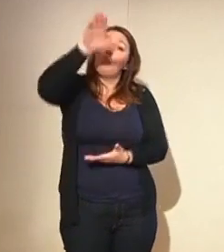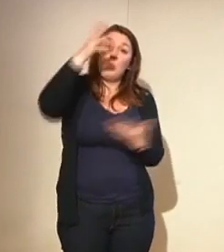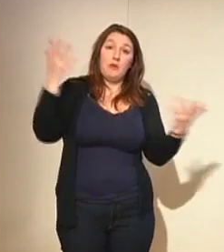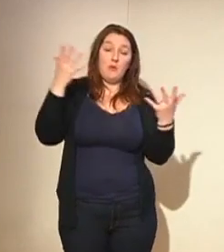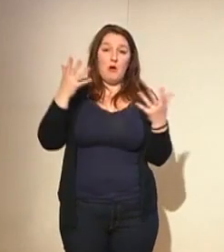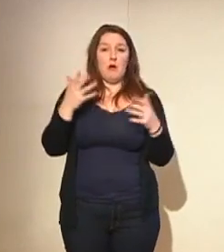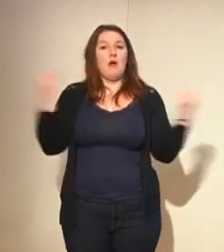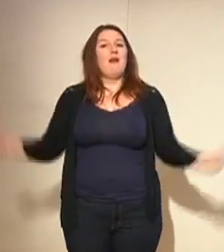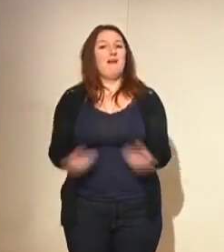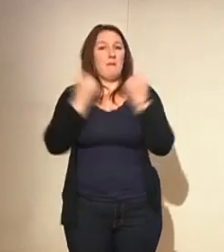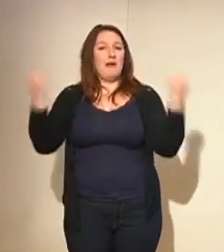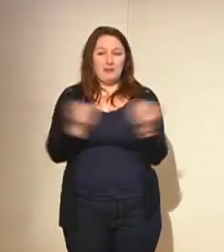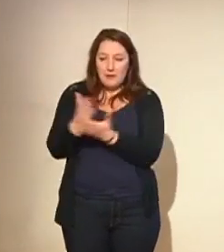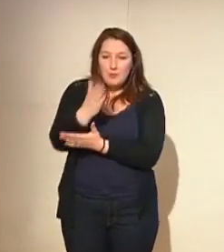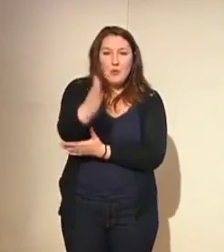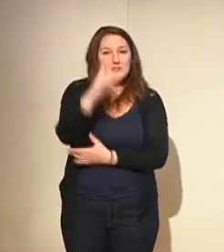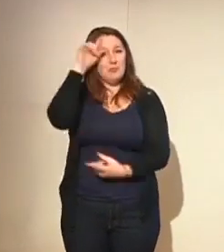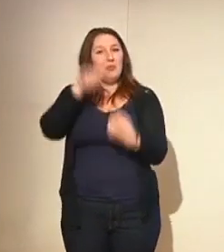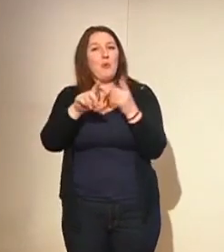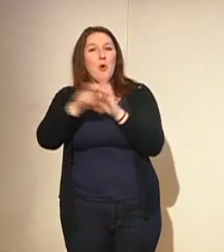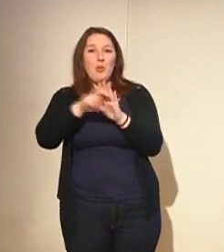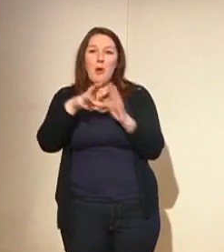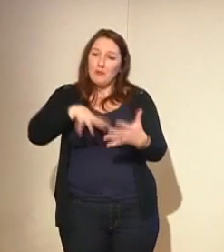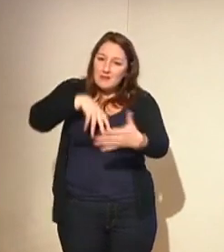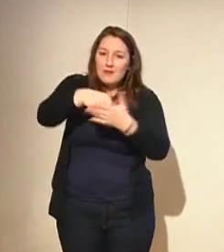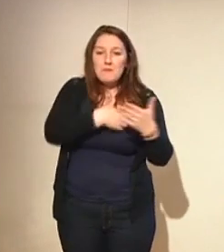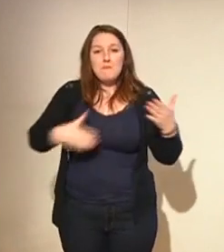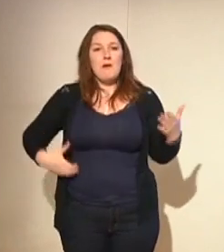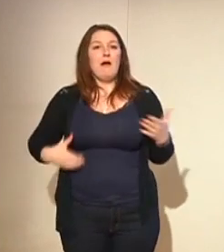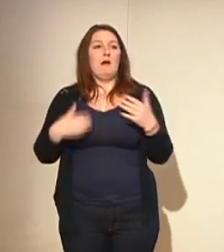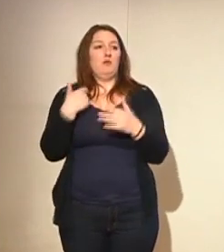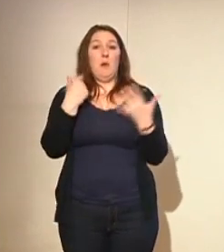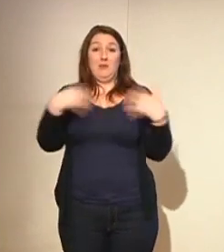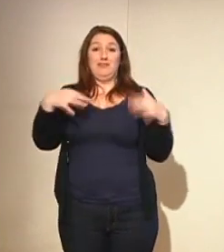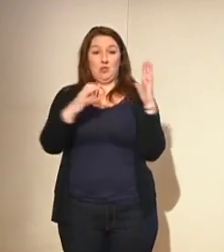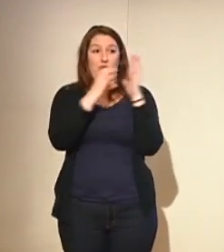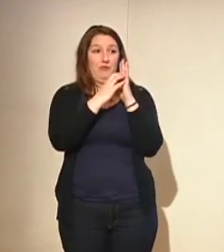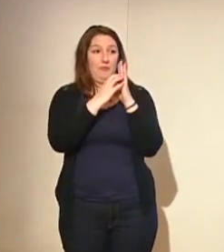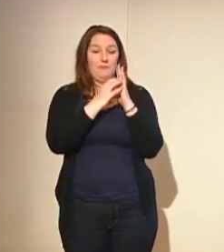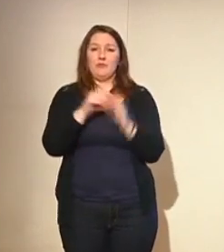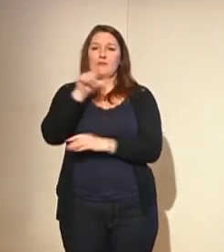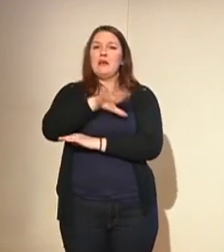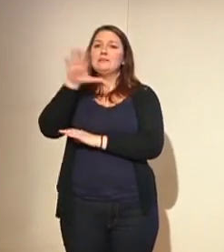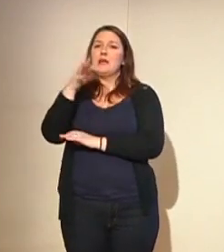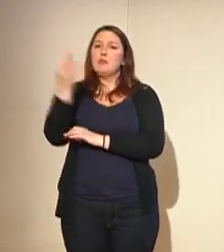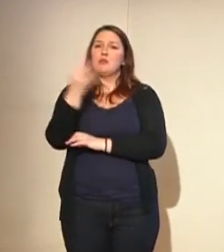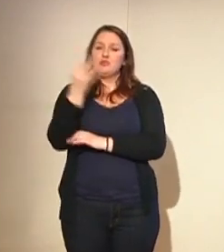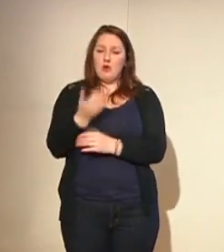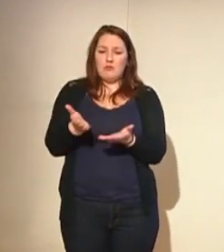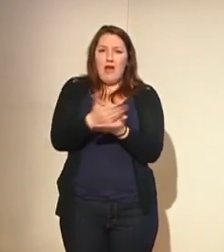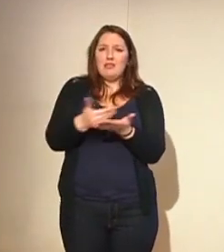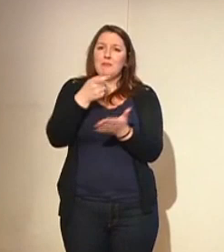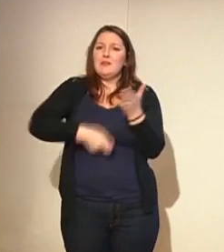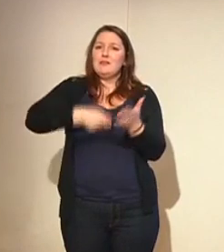numéro 19 de notre projet pour grennoble l'augmentation de 25 % des indemnités des élus voté en